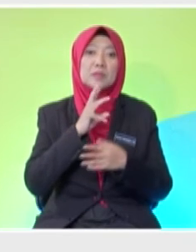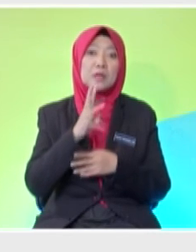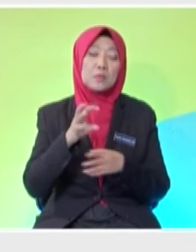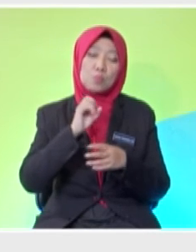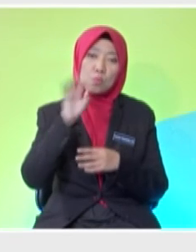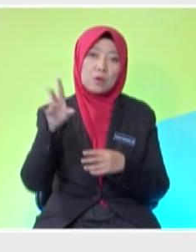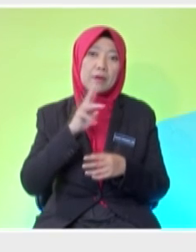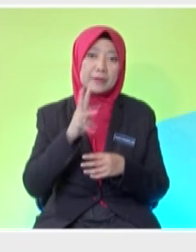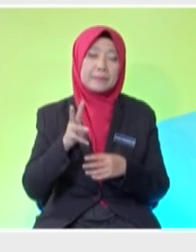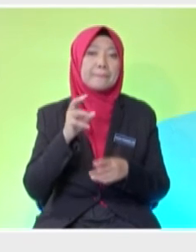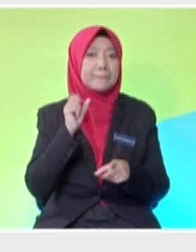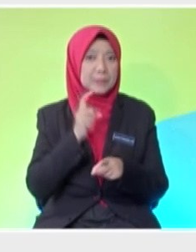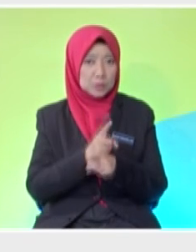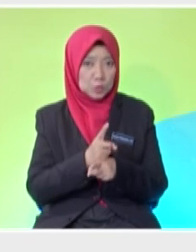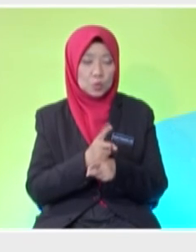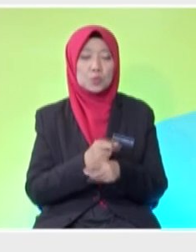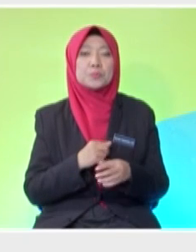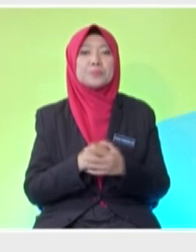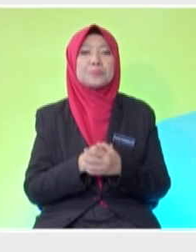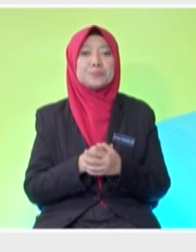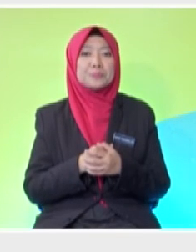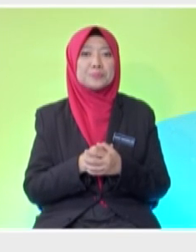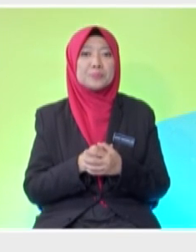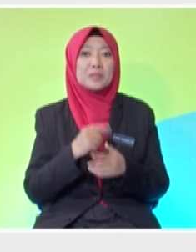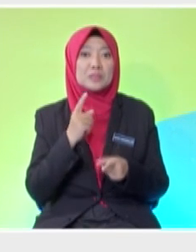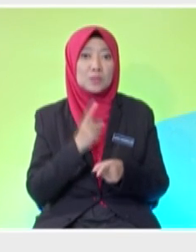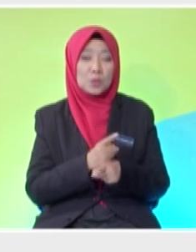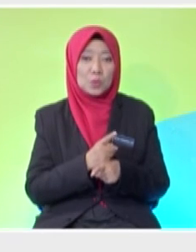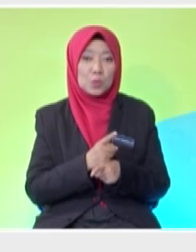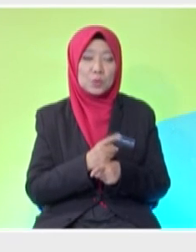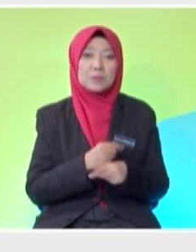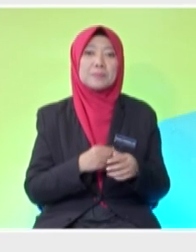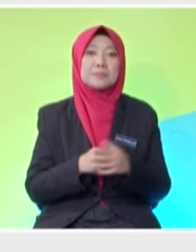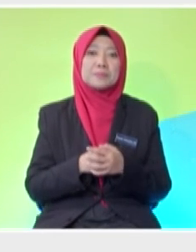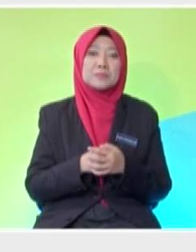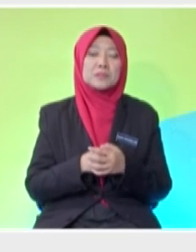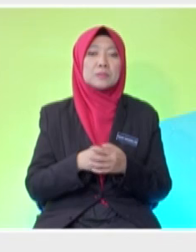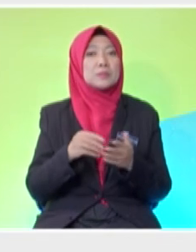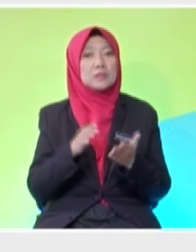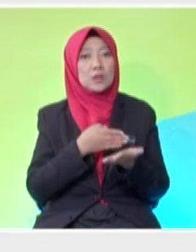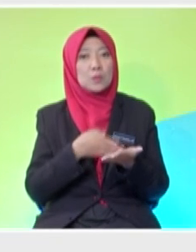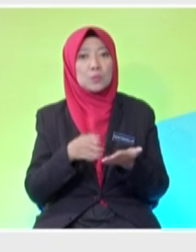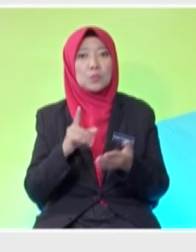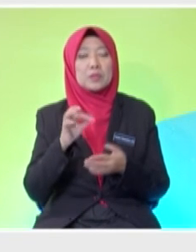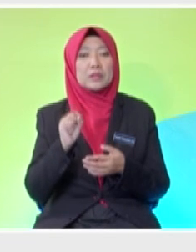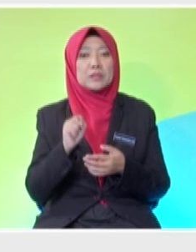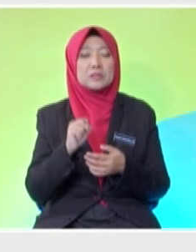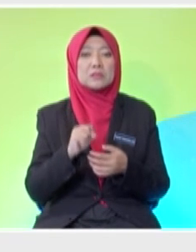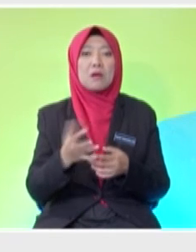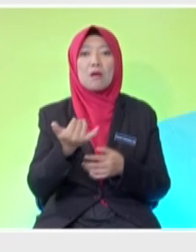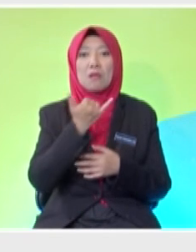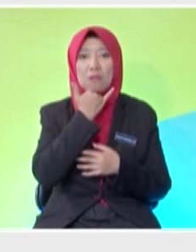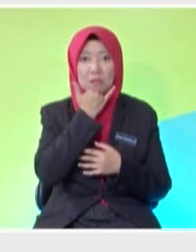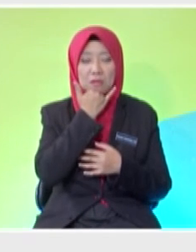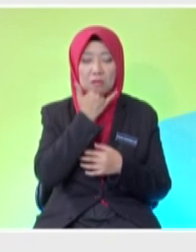tangki. Betul. Okey, betul. Betul. Menyapu gris pada tali sawat. Salah. Okey, salah.